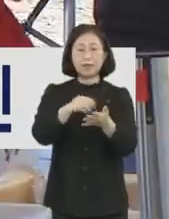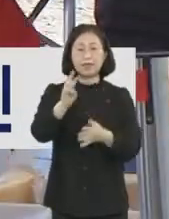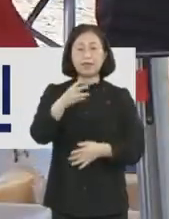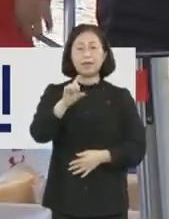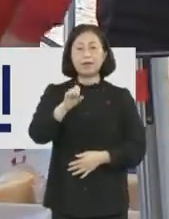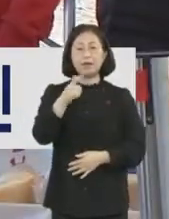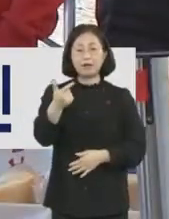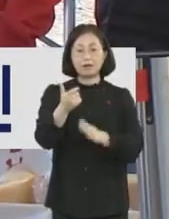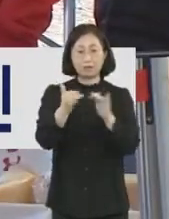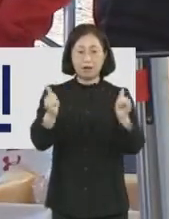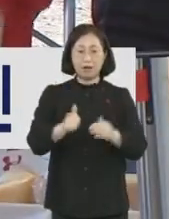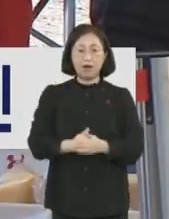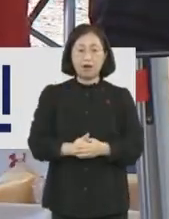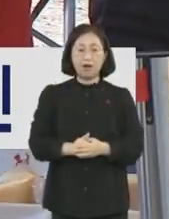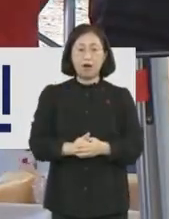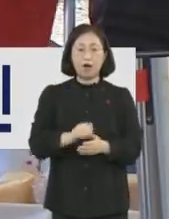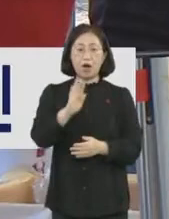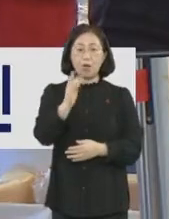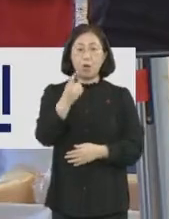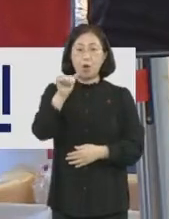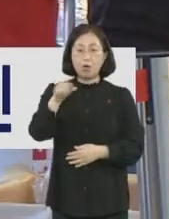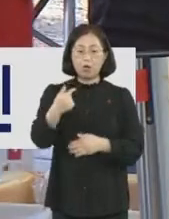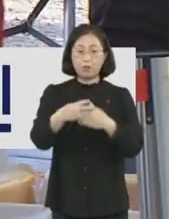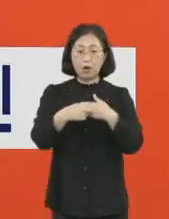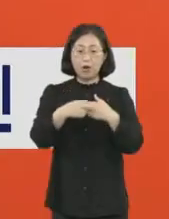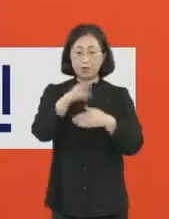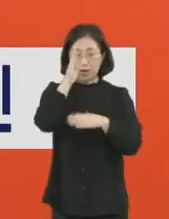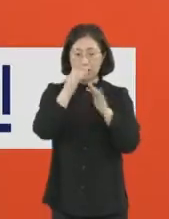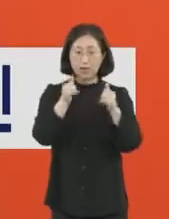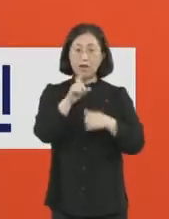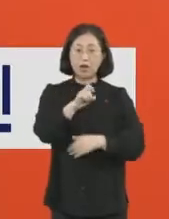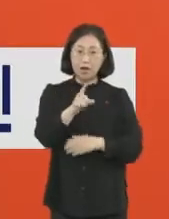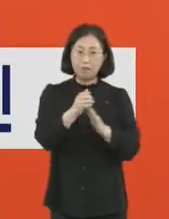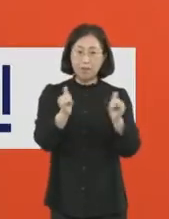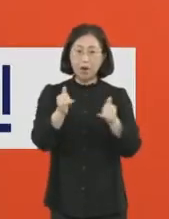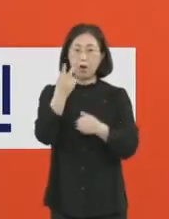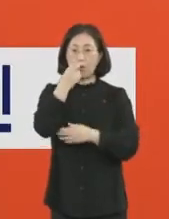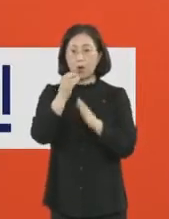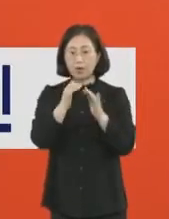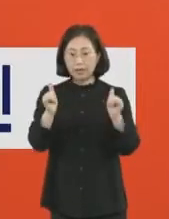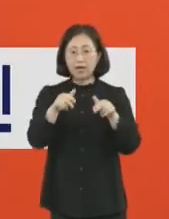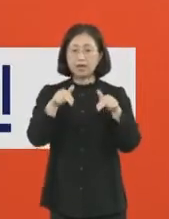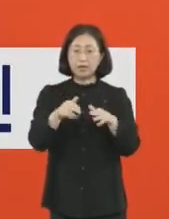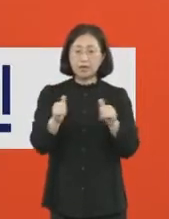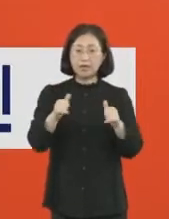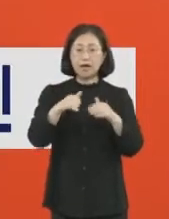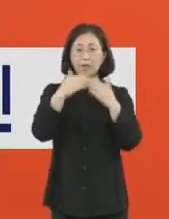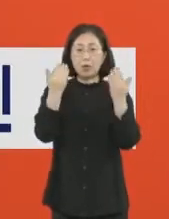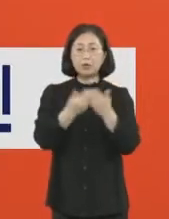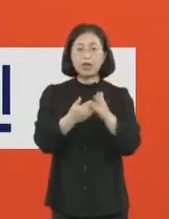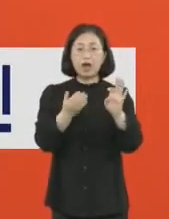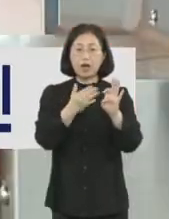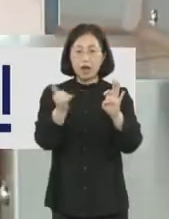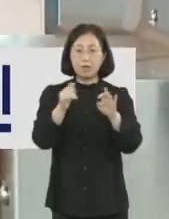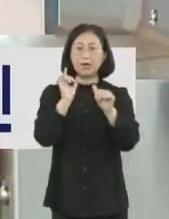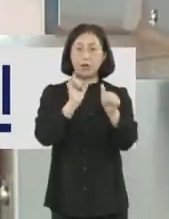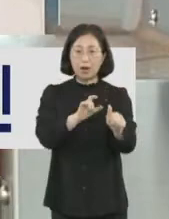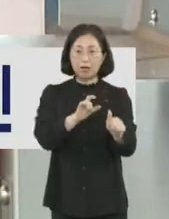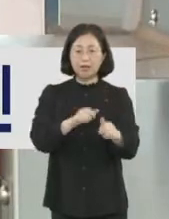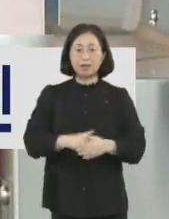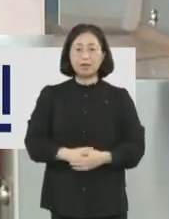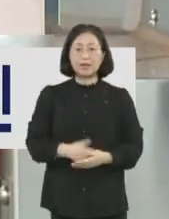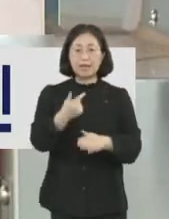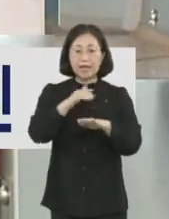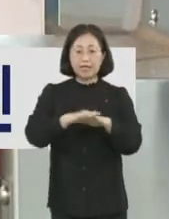발생했습니다 우선 본 병원에서 환자 11명과 환자 보호자 종사자 등 결 4명의 확진 자가 발생하며